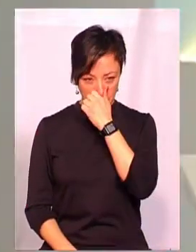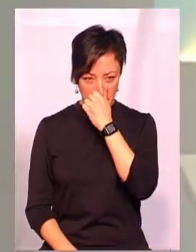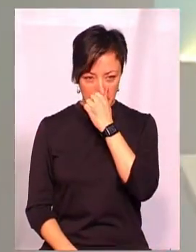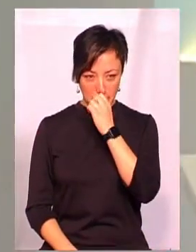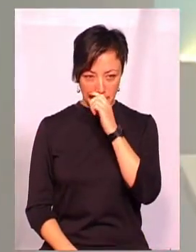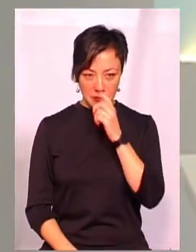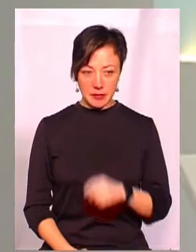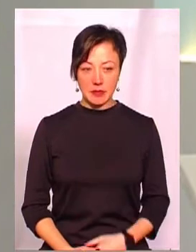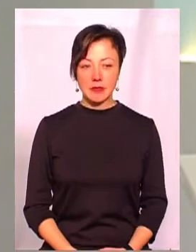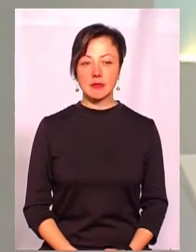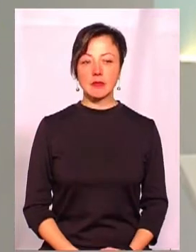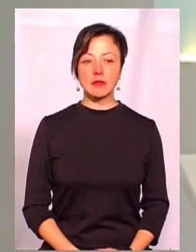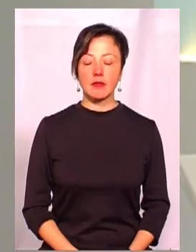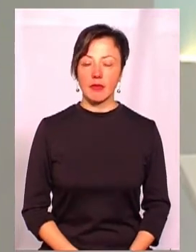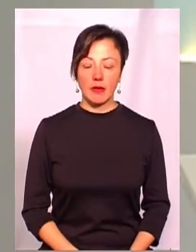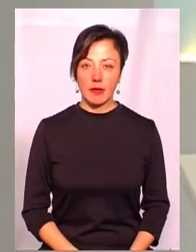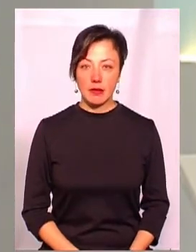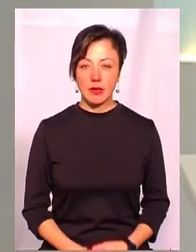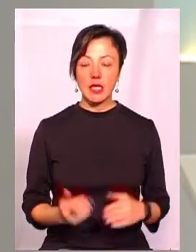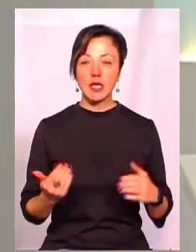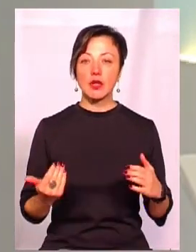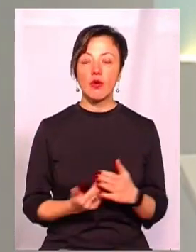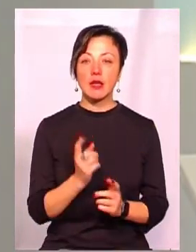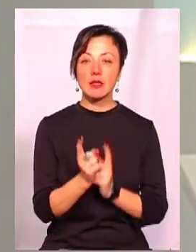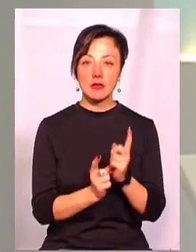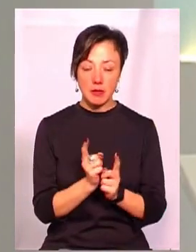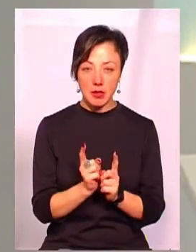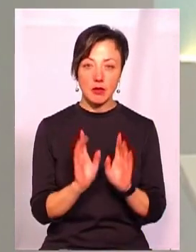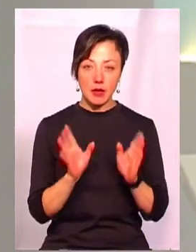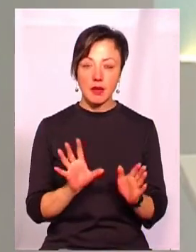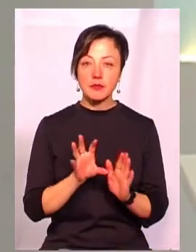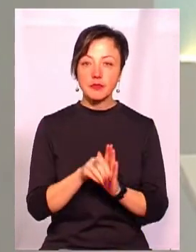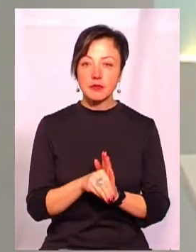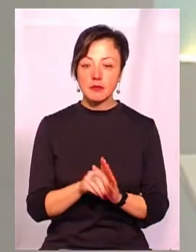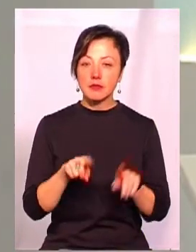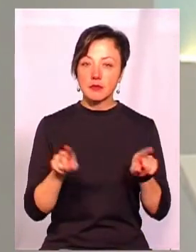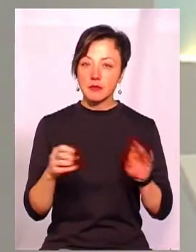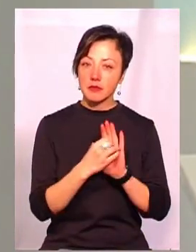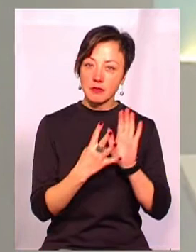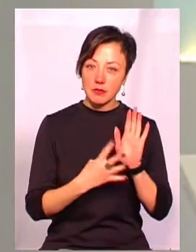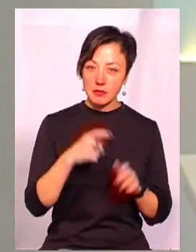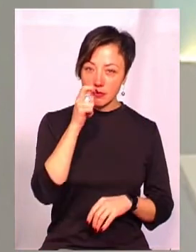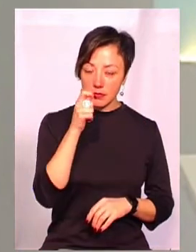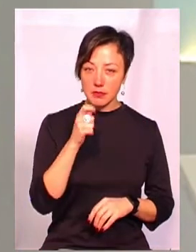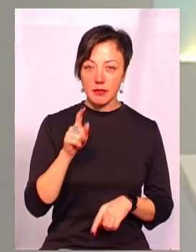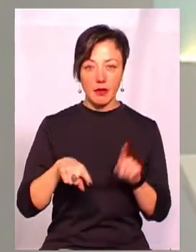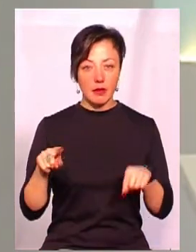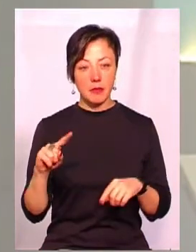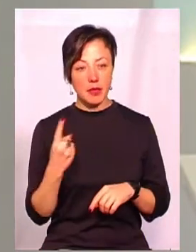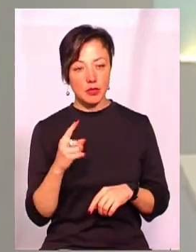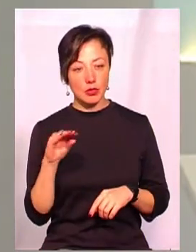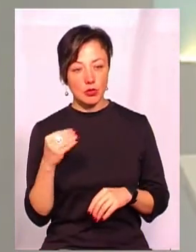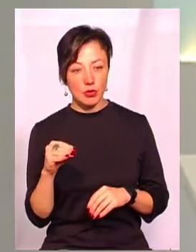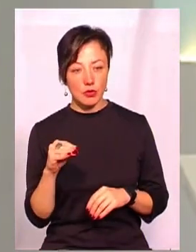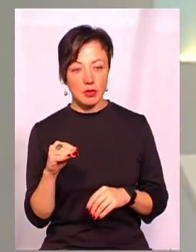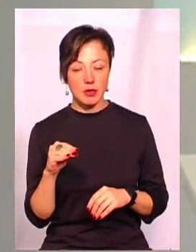Зміни, новації будуть запроваджені, наберуть чинності деякі 19 квітня, деякі